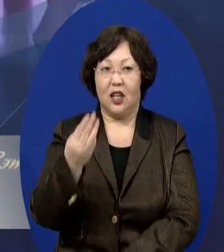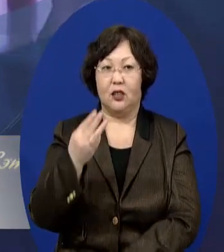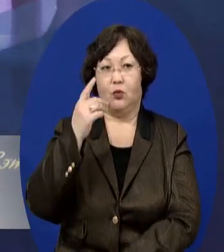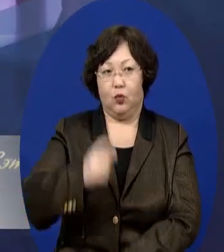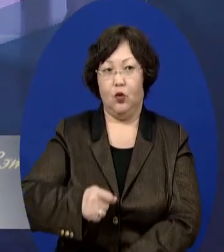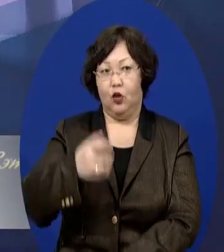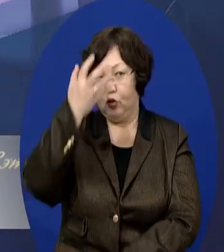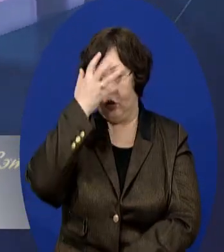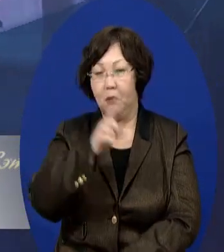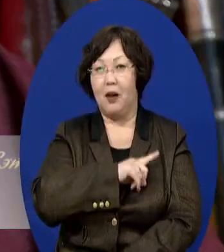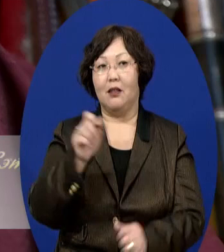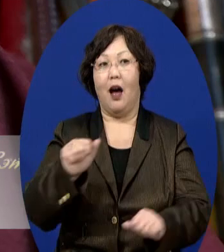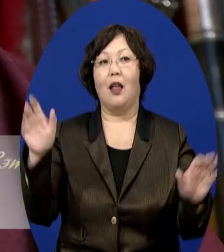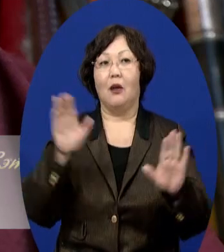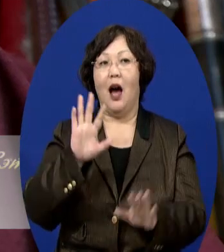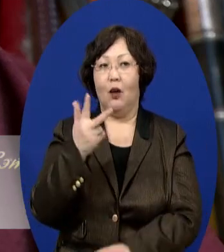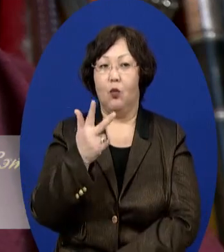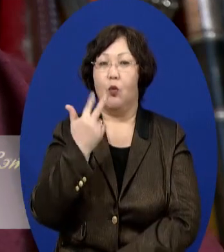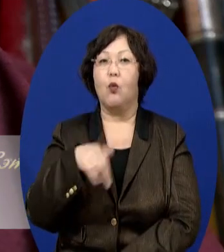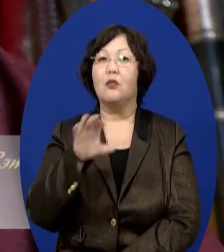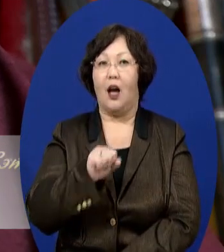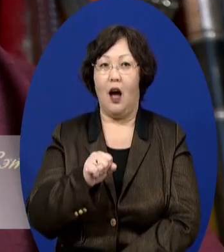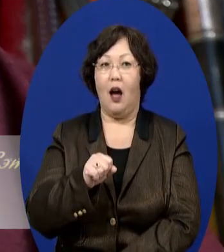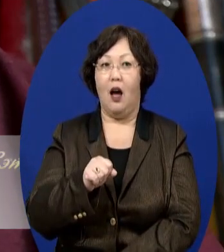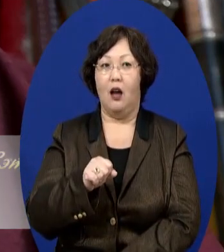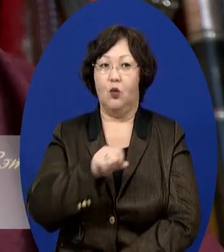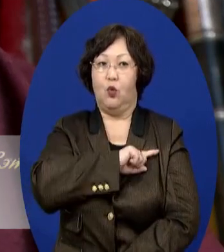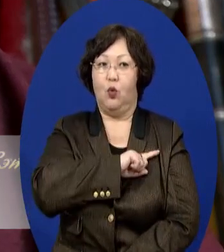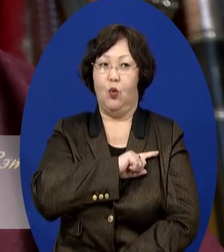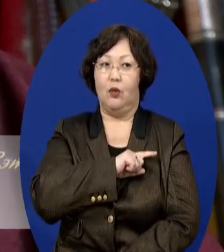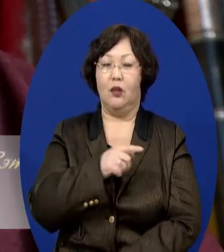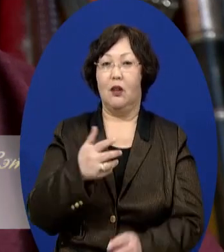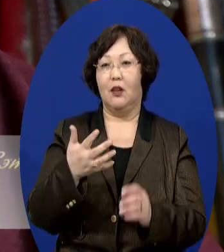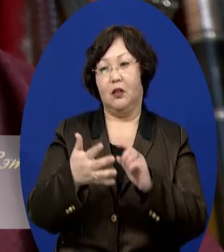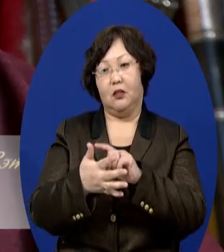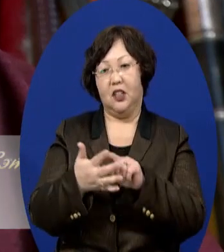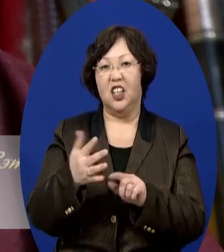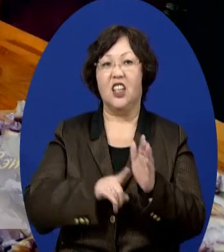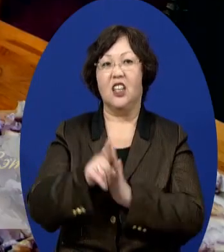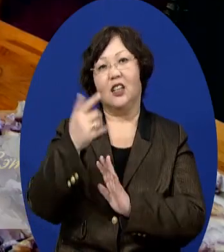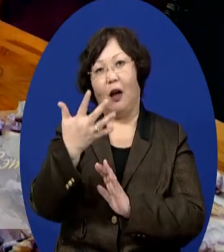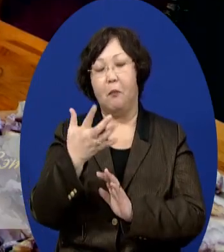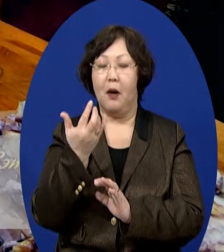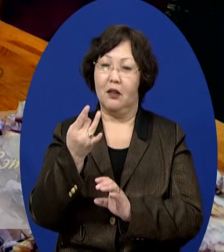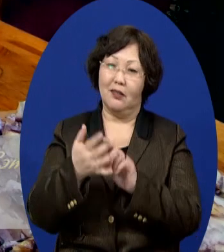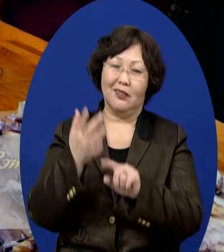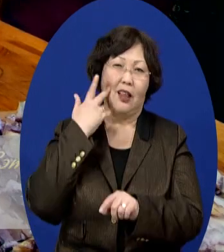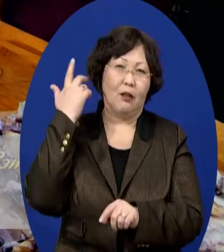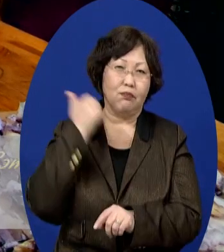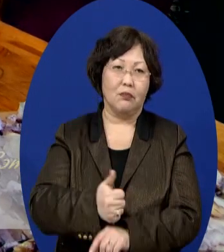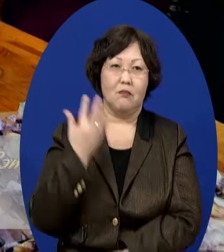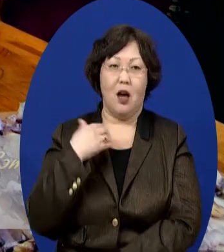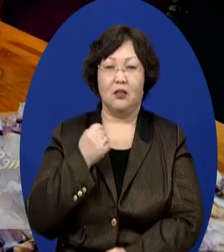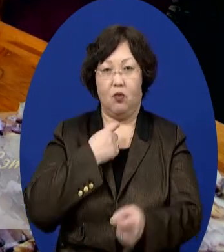наадамд 13 одоо харагдулсаа. Тэр нь дашгиж шиг хүнийг бас манлаа үеч гэхэд бас болно гэж тэр хурал дээр